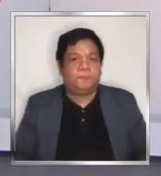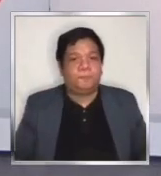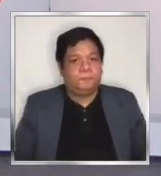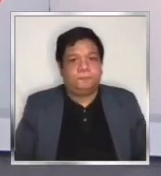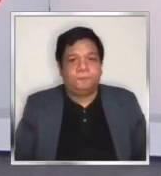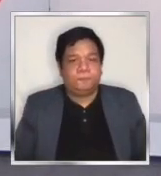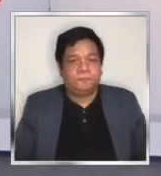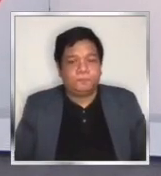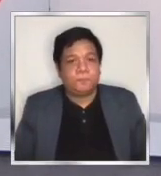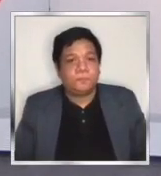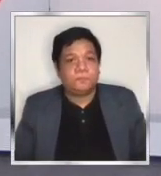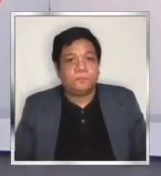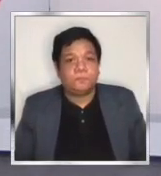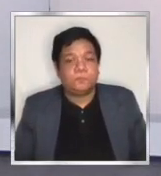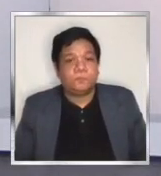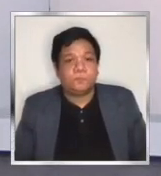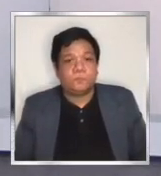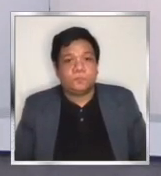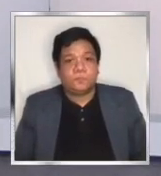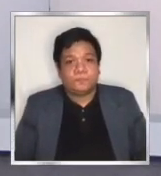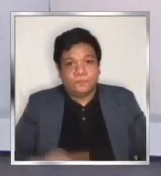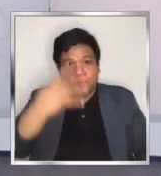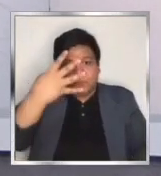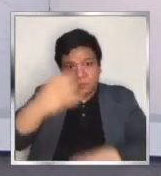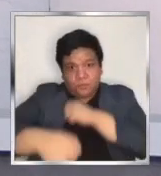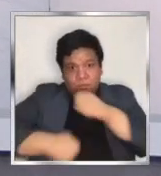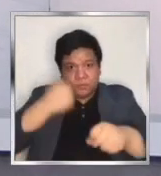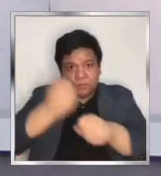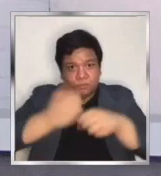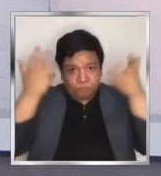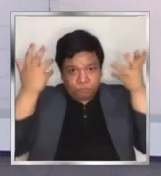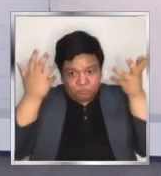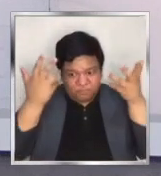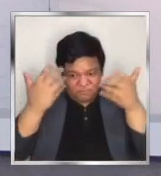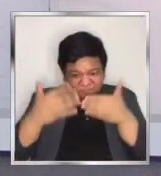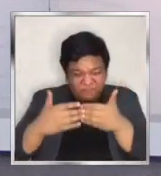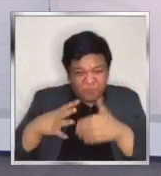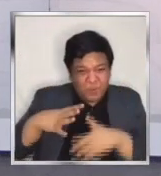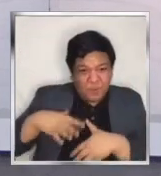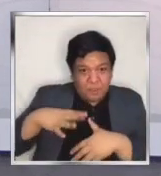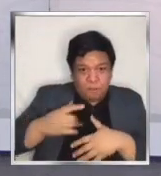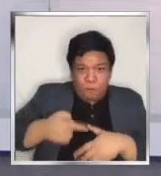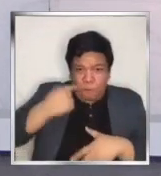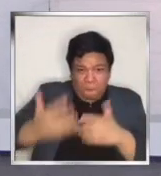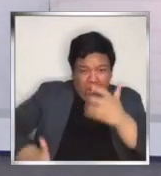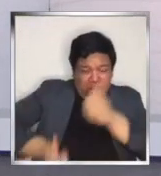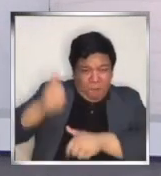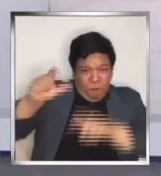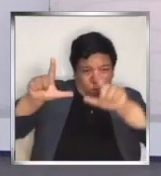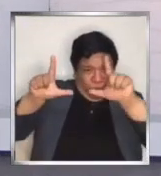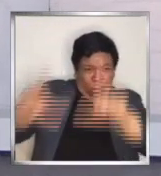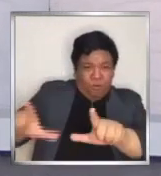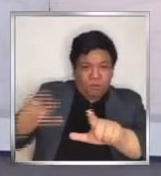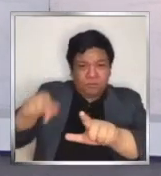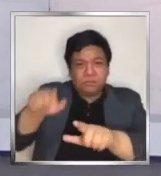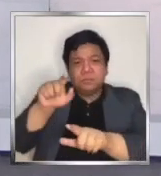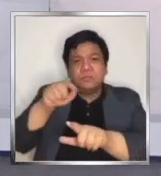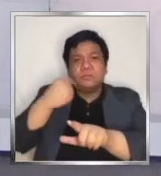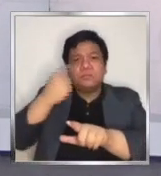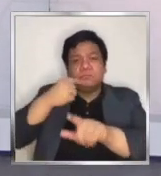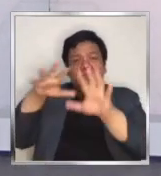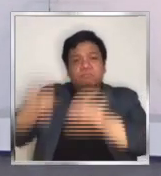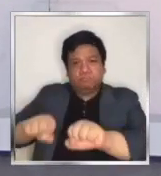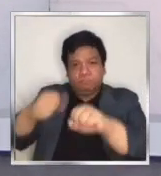Matapos ang mahigit 4 na taon, nahuli na ang most wanted ng NCRPO. Naresto ang suspect sa pagpatay sa